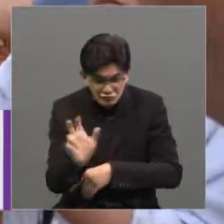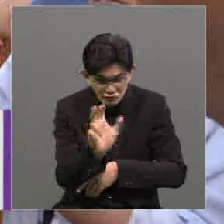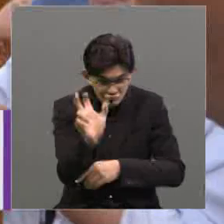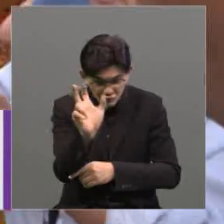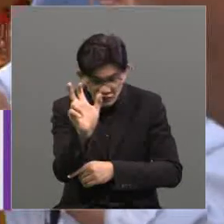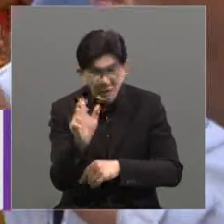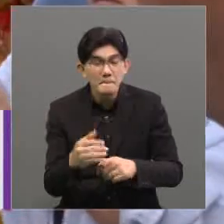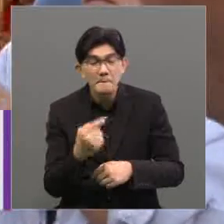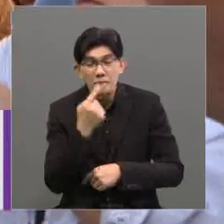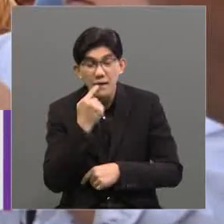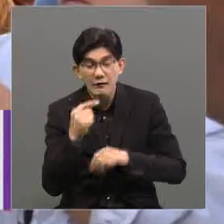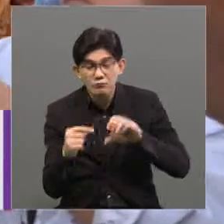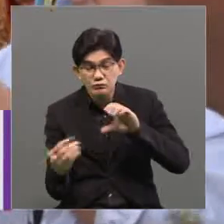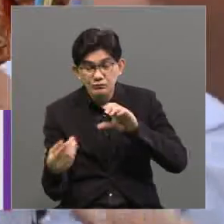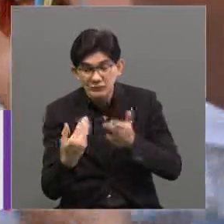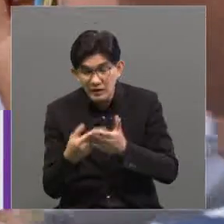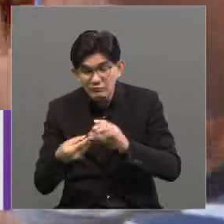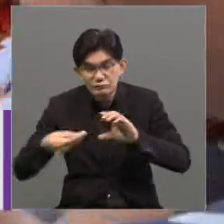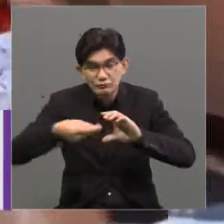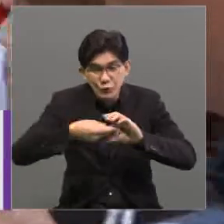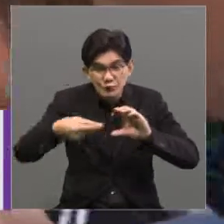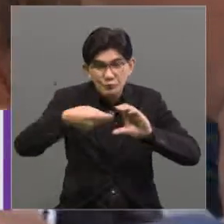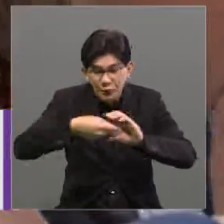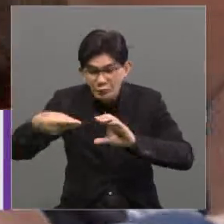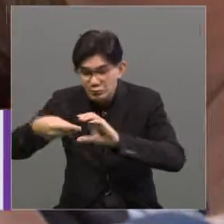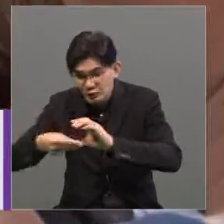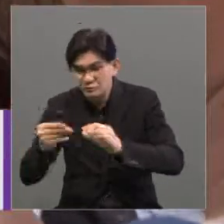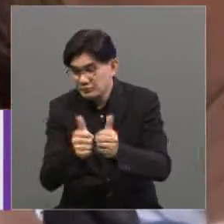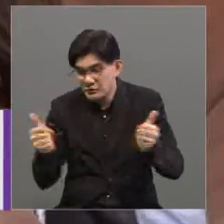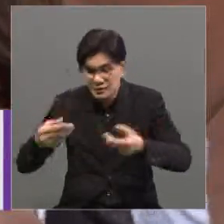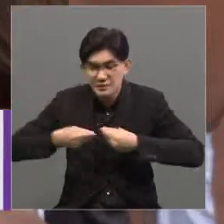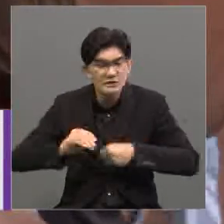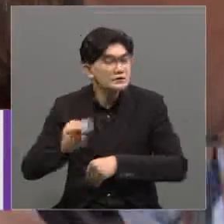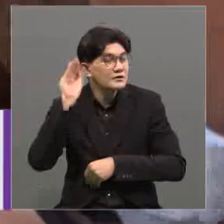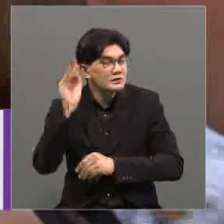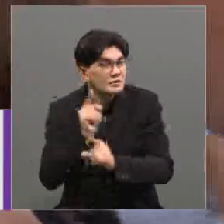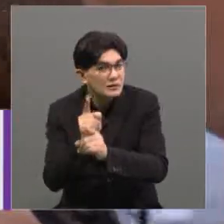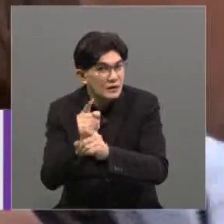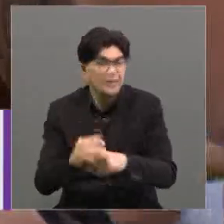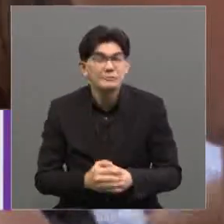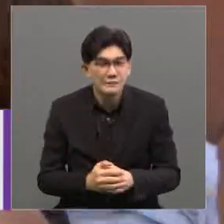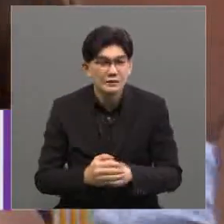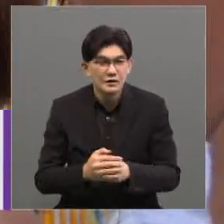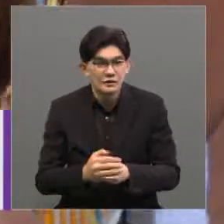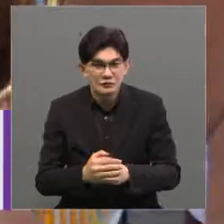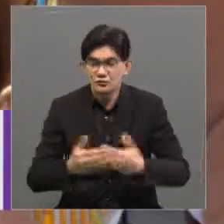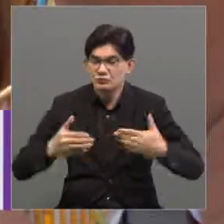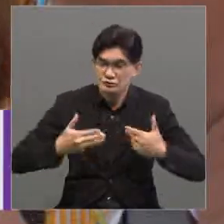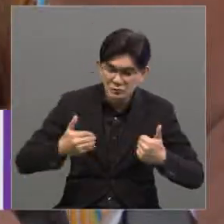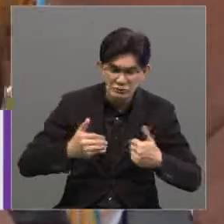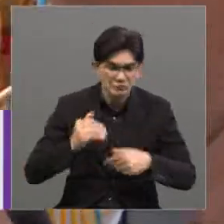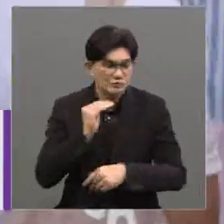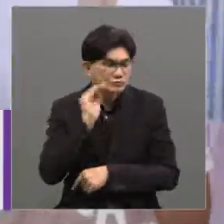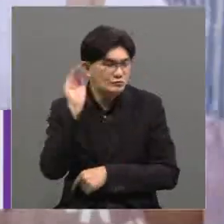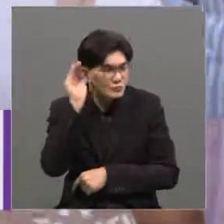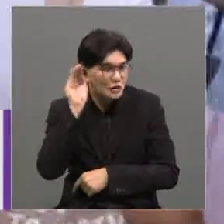งินในปากมังกรทองเพื่อความเป็นสิริมงคลตามความเชื่อนี่ก็ถือว่าเป็นส่วนหนึ่งที่เป็นทั้งสีสันและความเชื่อใน